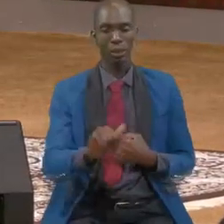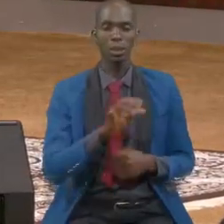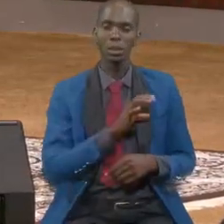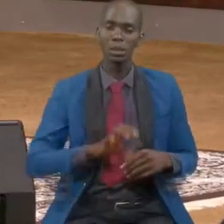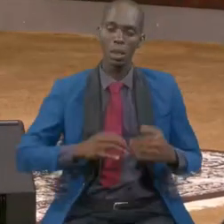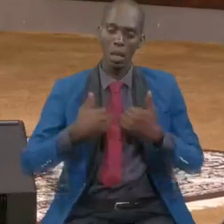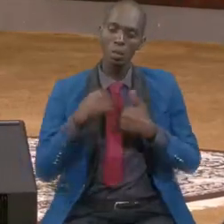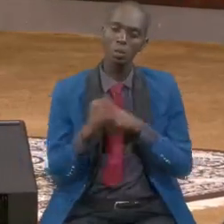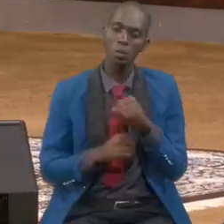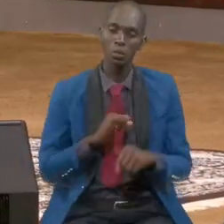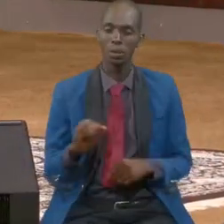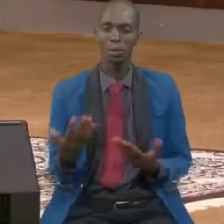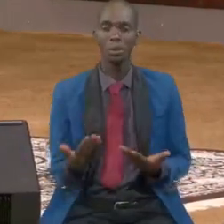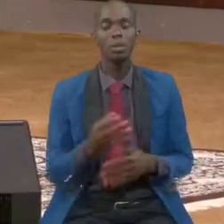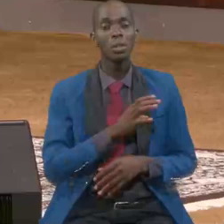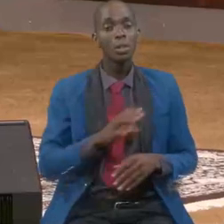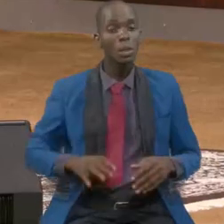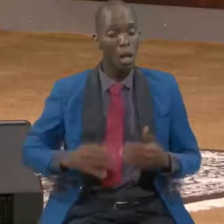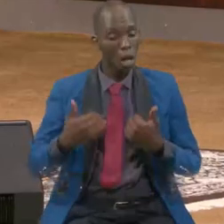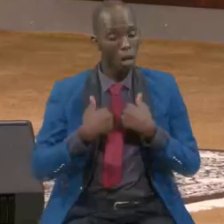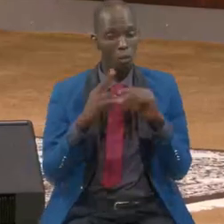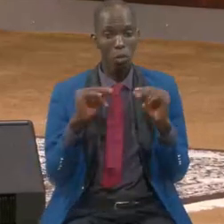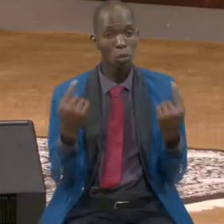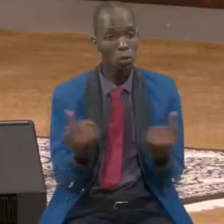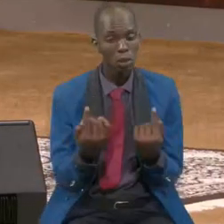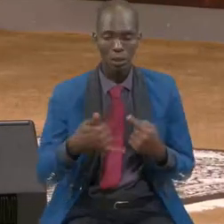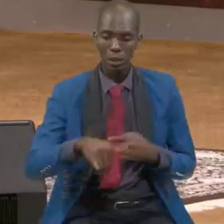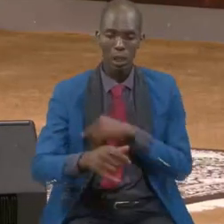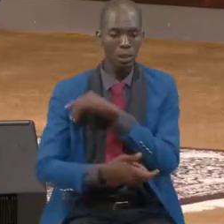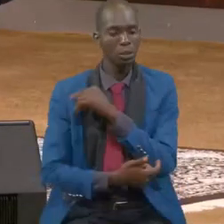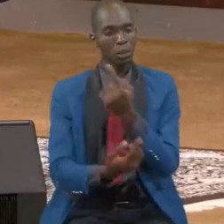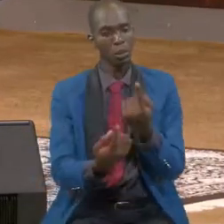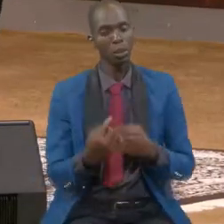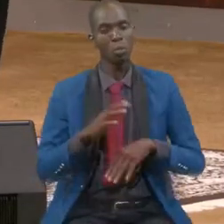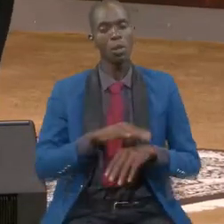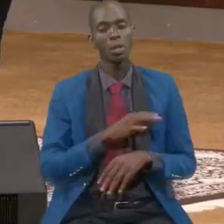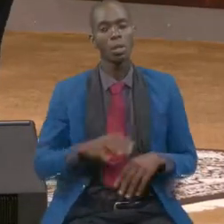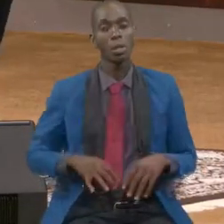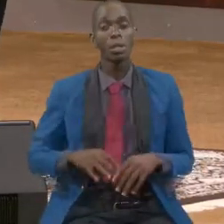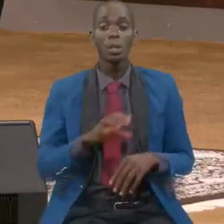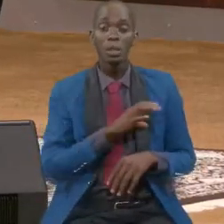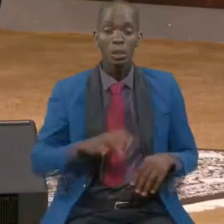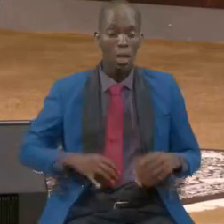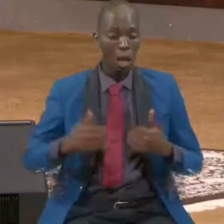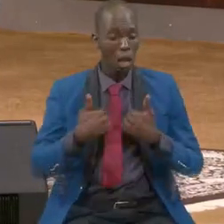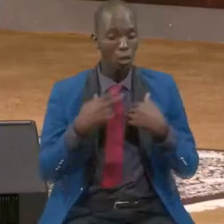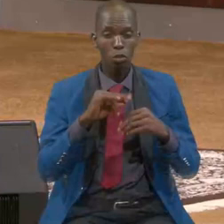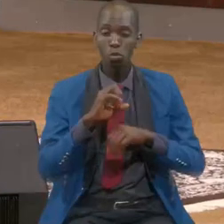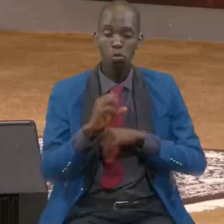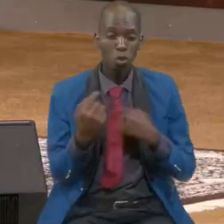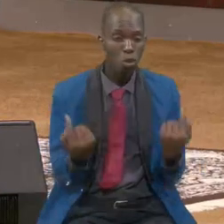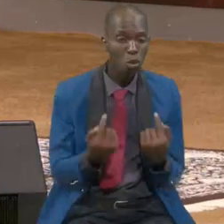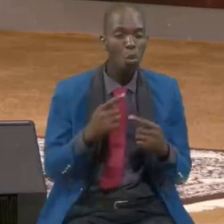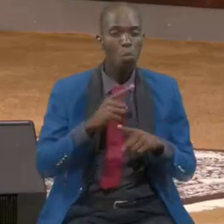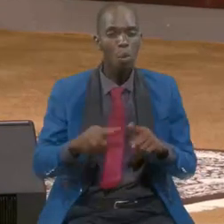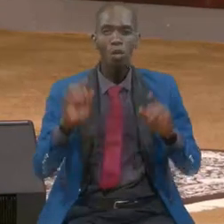cependant, il avait des souffrances, il n'avait pas de péché, mais les tentations sont venues, il n'avait pas de péché, cependant, les